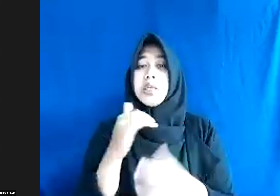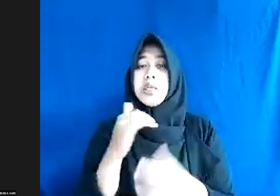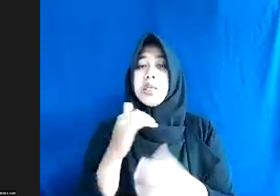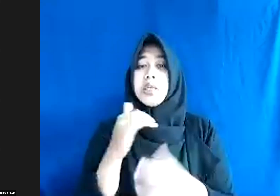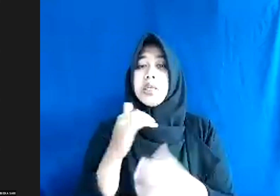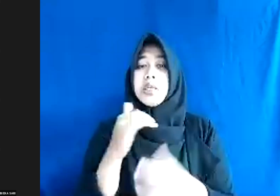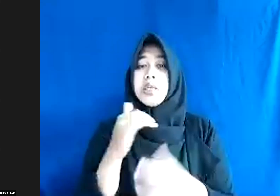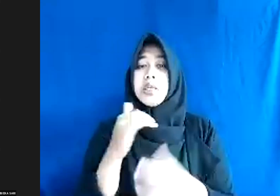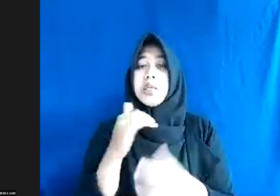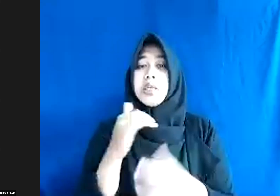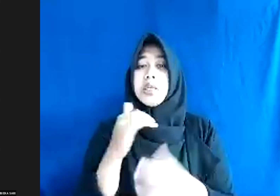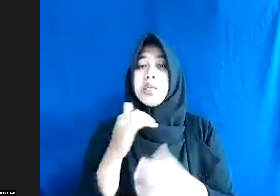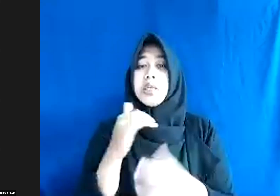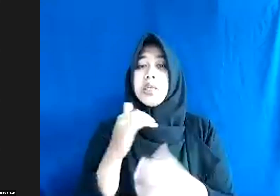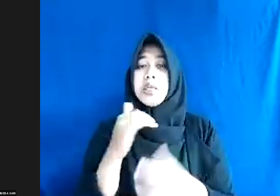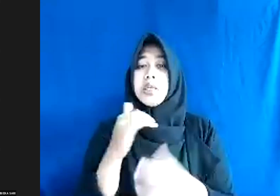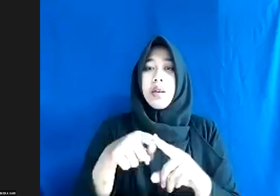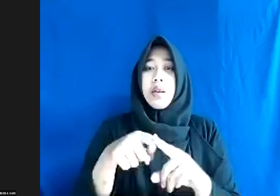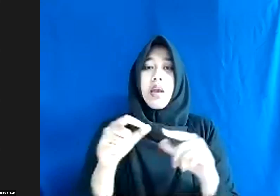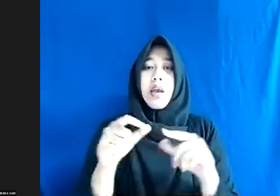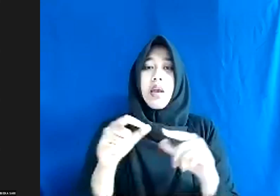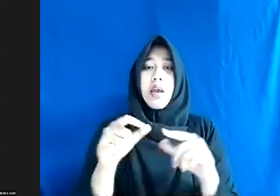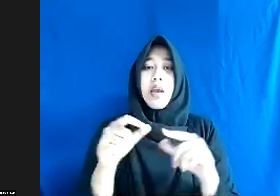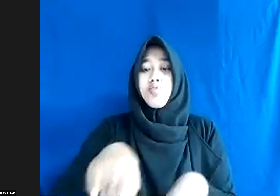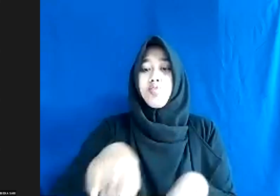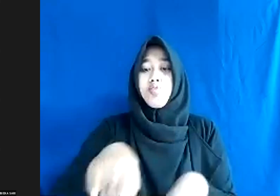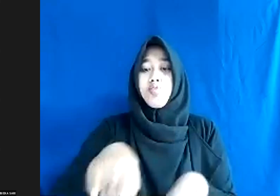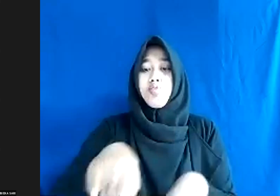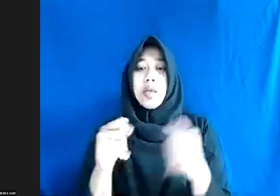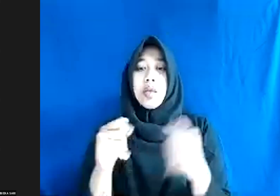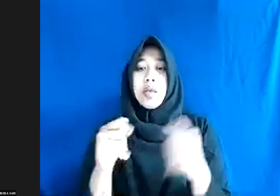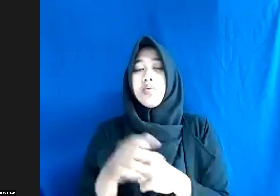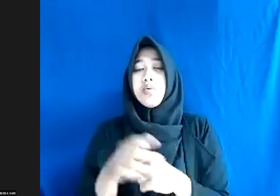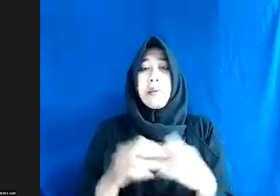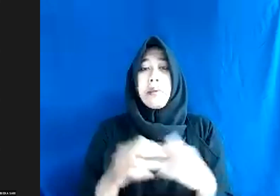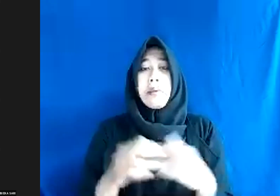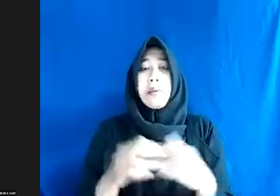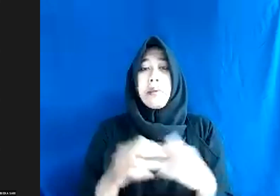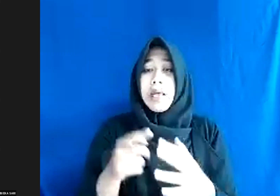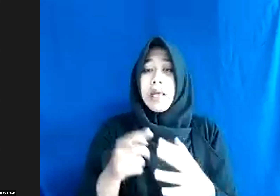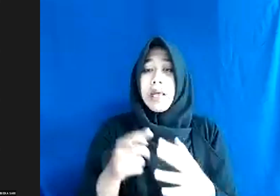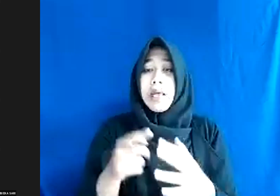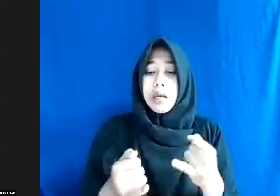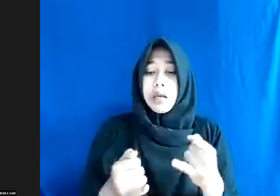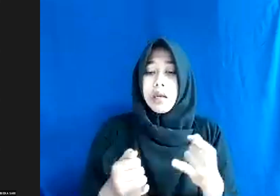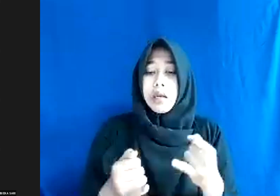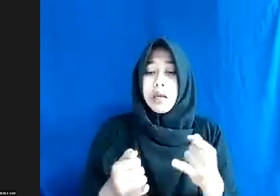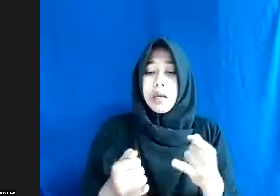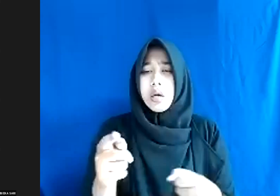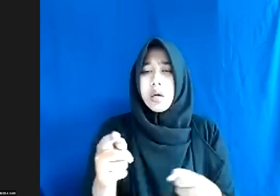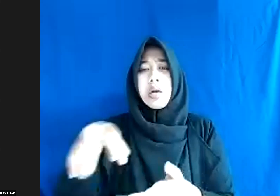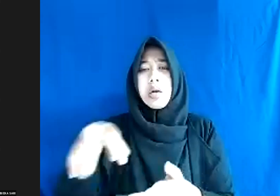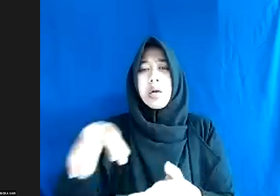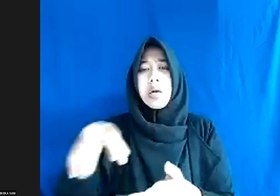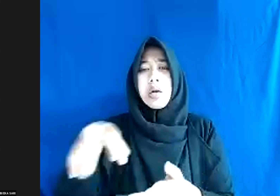situ. Pilkada itu ya akhirnya mereka-mereka yang berada di sekitar kekuasaan, yang